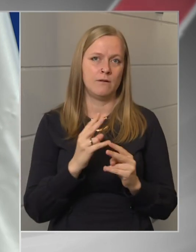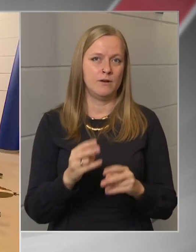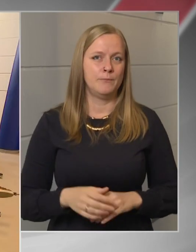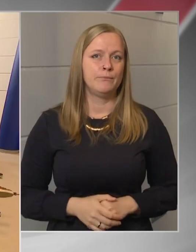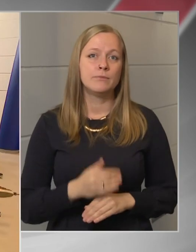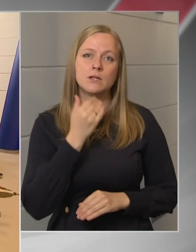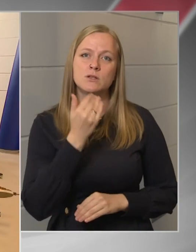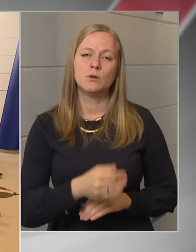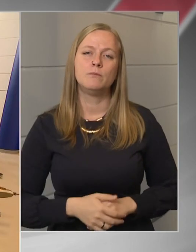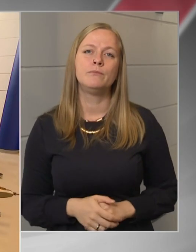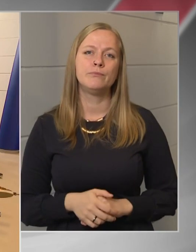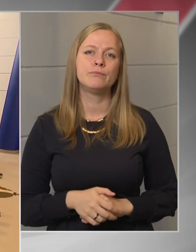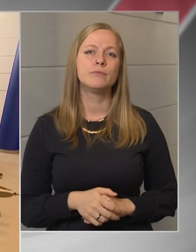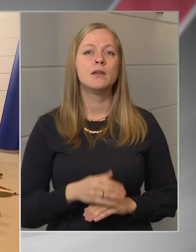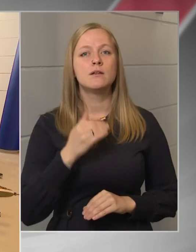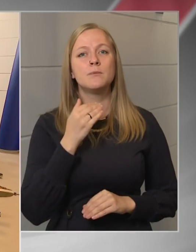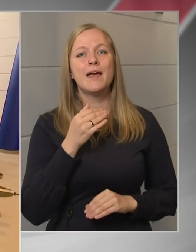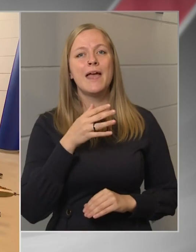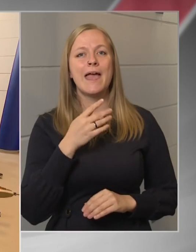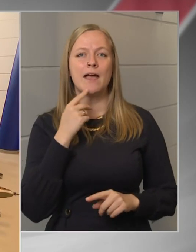Köszönöm. Köszönöm. Economics.